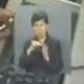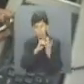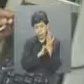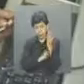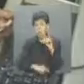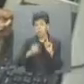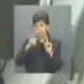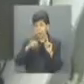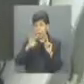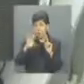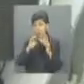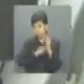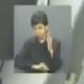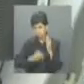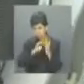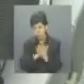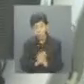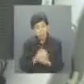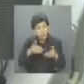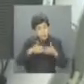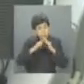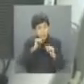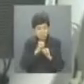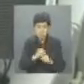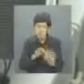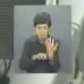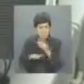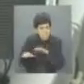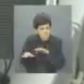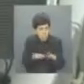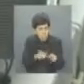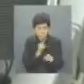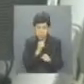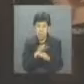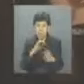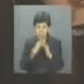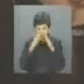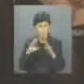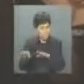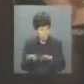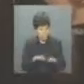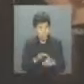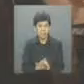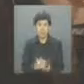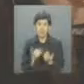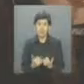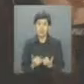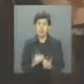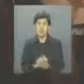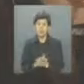1,800 แห่งทั่วประเทศโดยแต่ละศูนย์มีเครื่องมือและสื่อดิจิตอลสำหรับผู้พิการด้วย ว่าขนาดนี้หลาย